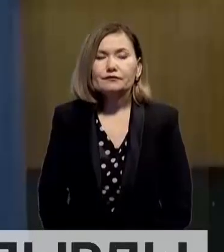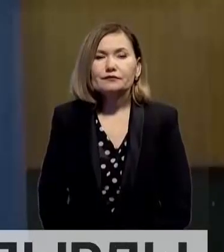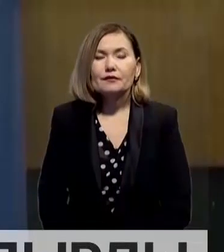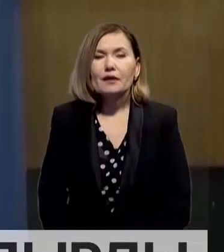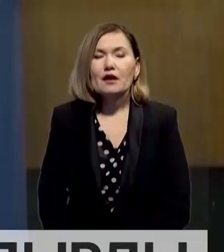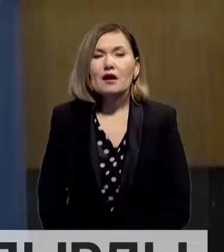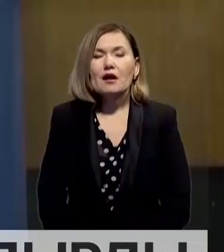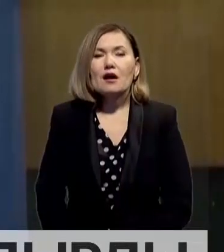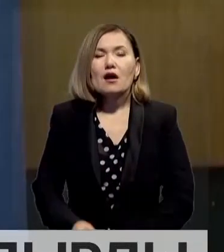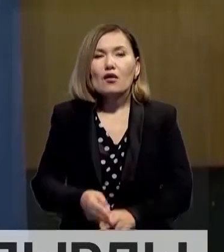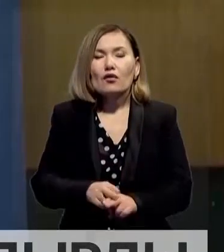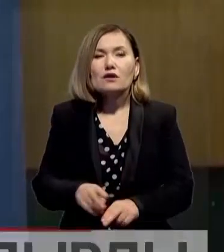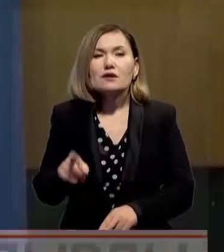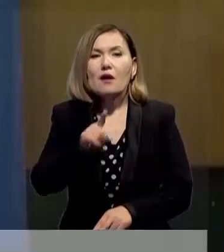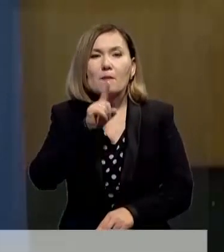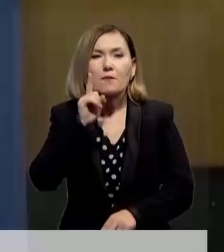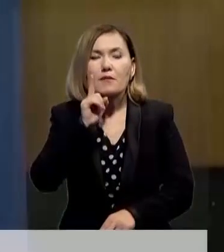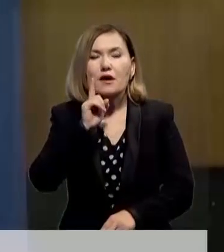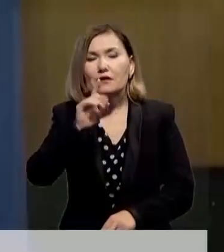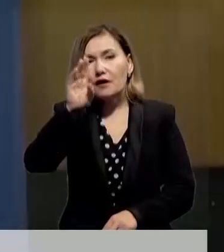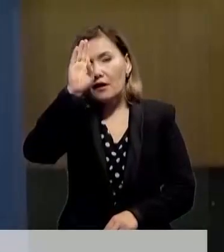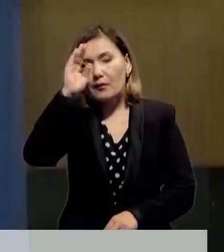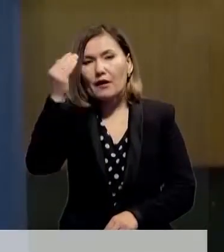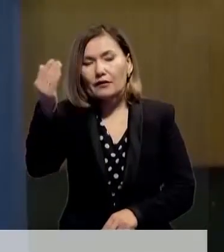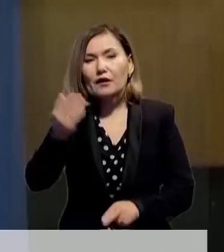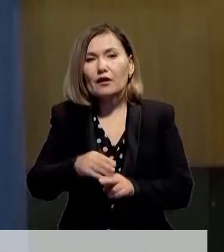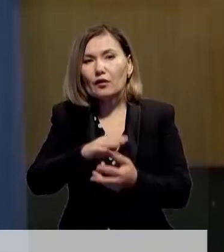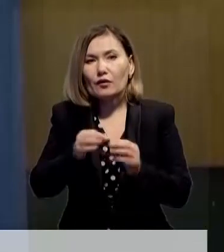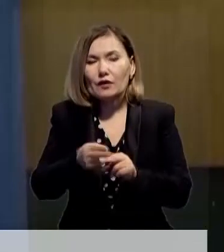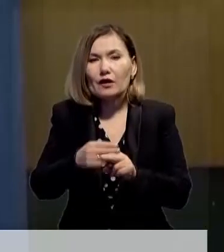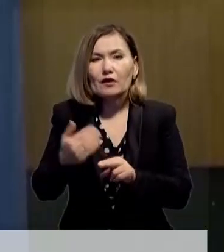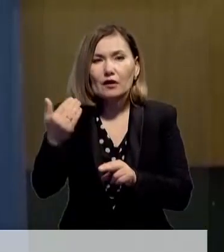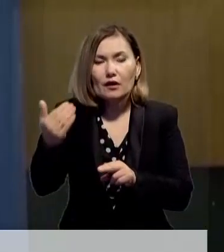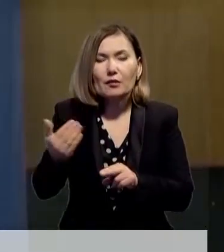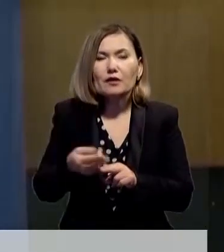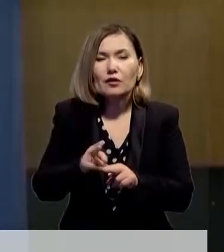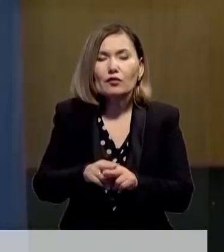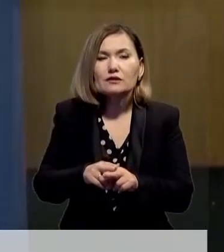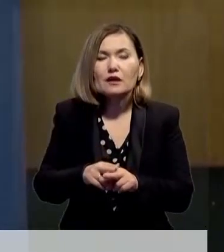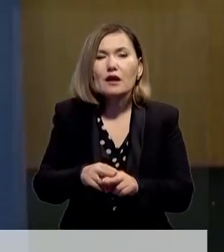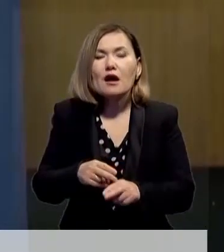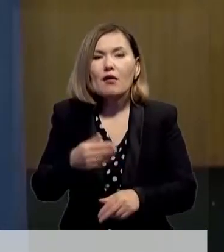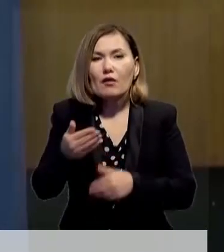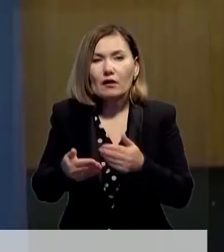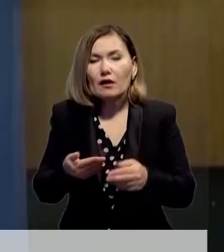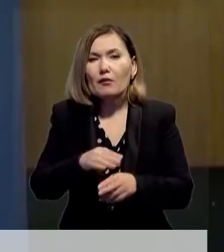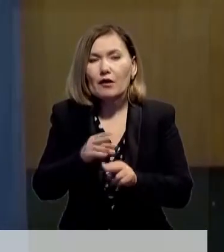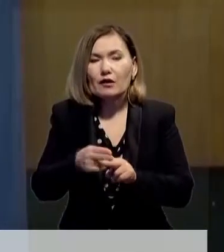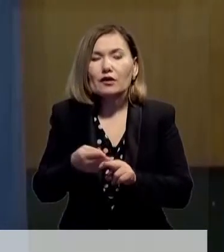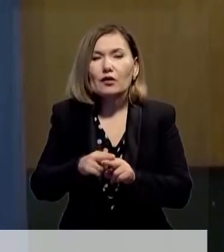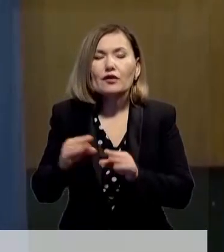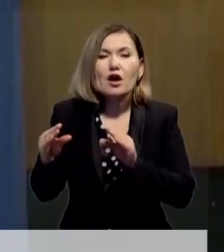Оққа ұшқан жігіт жаяу жолмен заңсыз жүріп, жаяу жүргінші мен белсебетшінің өміріне қауіп төндірген. Екі сақшы жүргізушіні